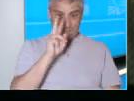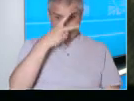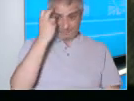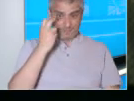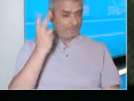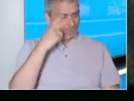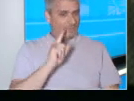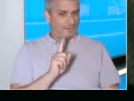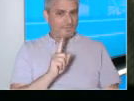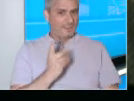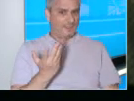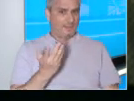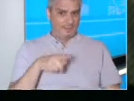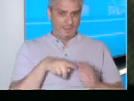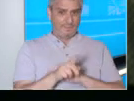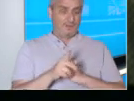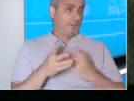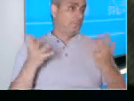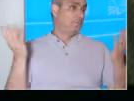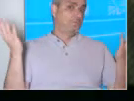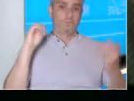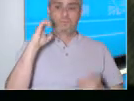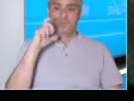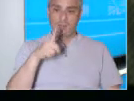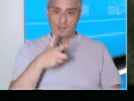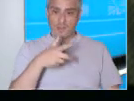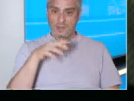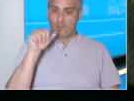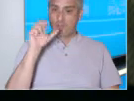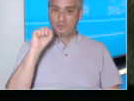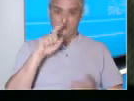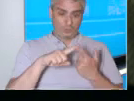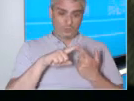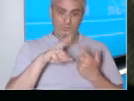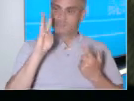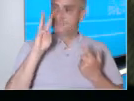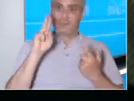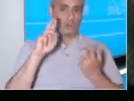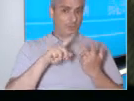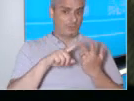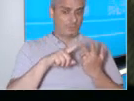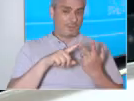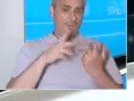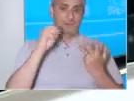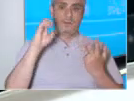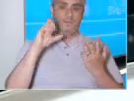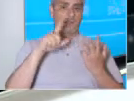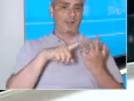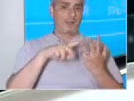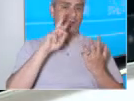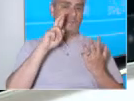לא הבנתי, מי בדיוק יברח שם? מיכל, איך השם? אורית סטרוק, שמחה רוטמן. מיכל, איך קוראים לה?